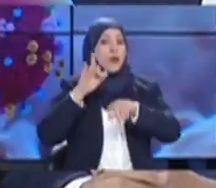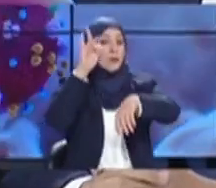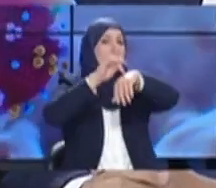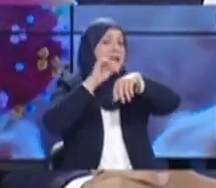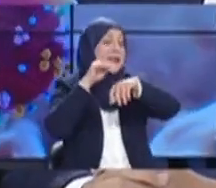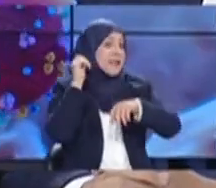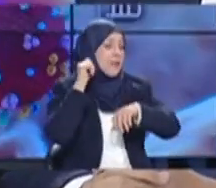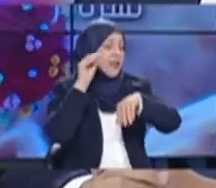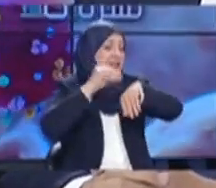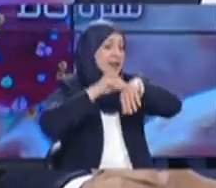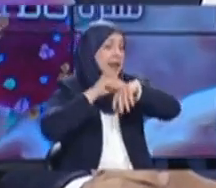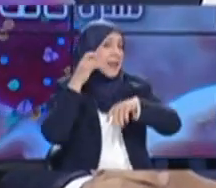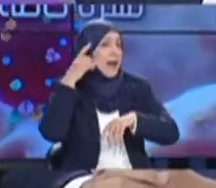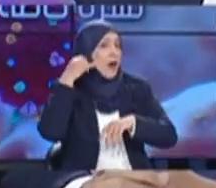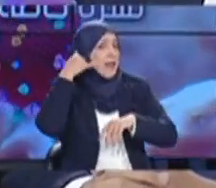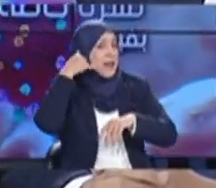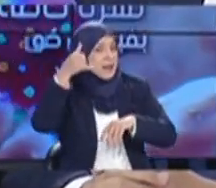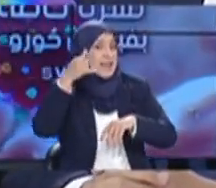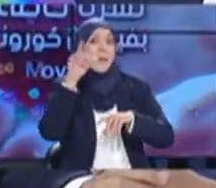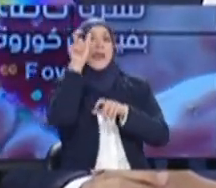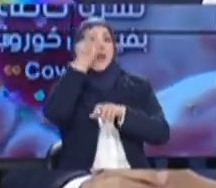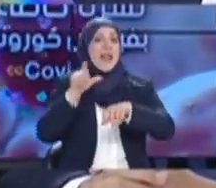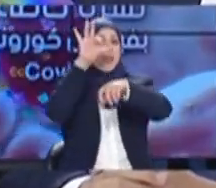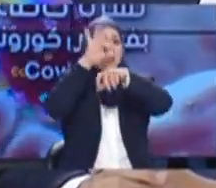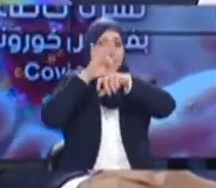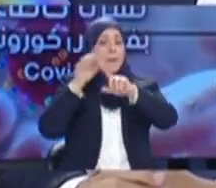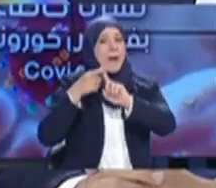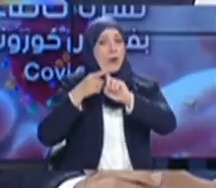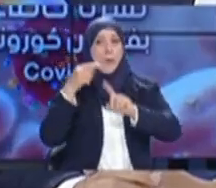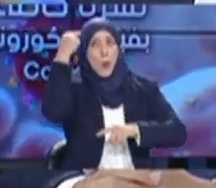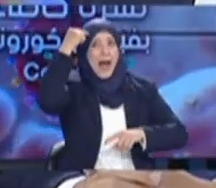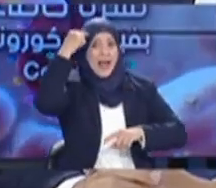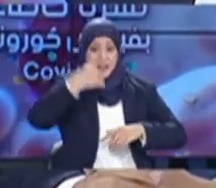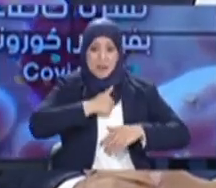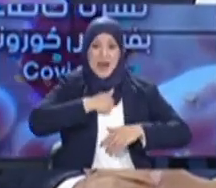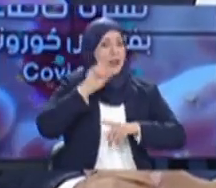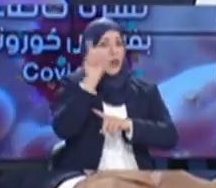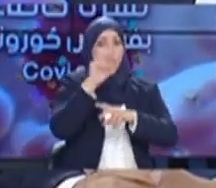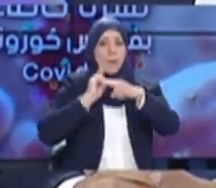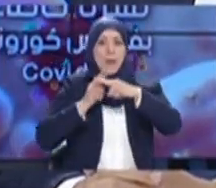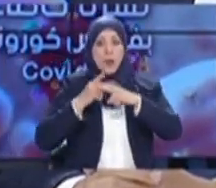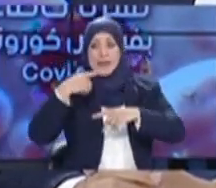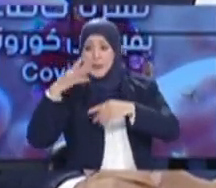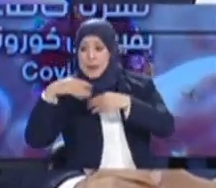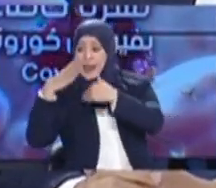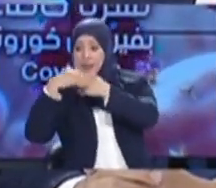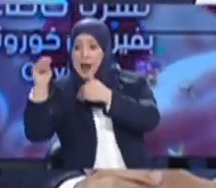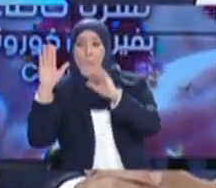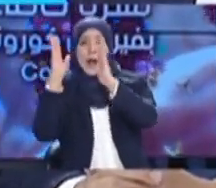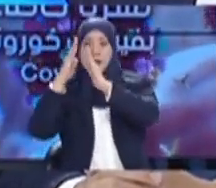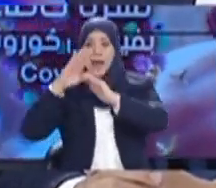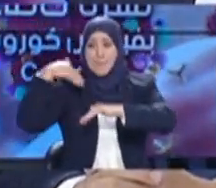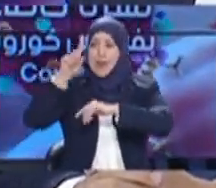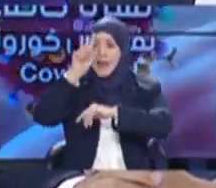واكسجين ونتلهاو بهم ونراقبوهم، اذا حالتهم تحسنت ومابقاش يستحقوا السبيطار يروحوا للدار مع ال 14 يوم